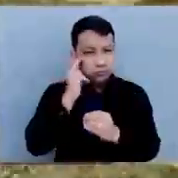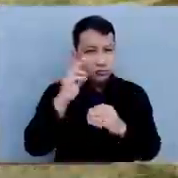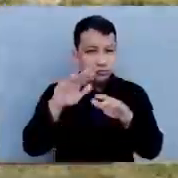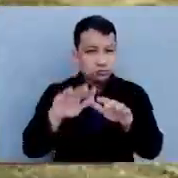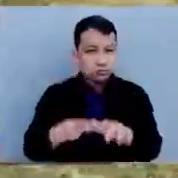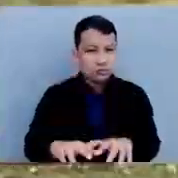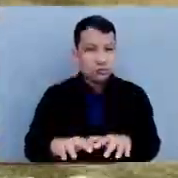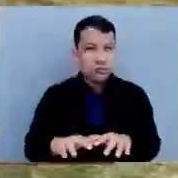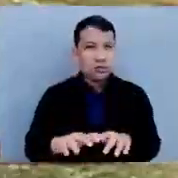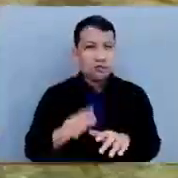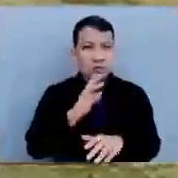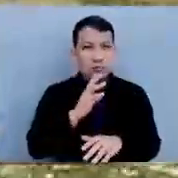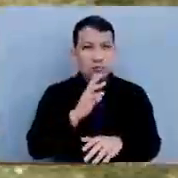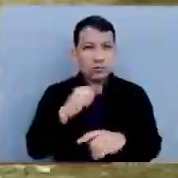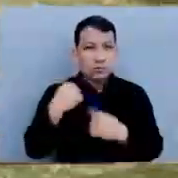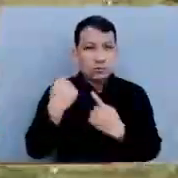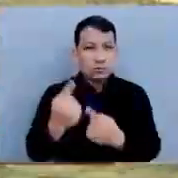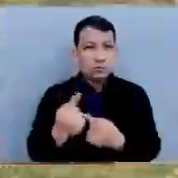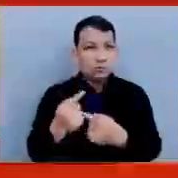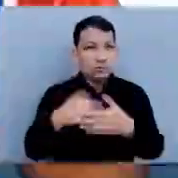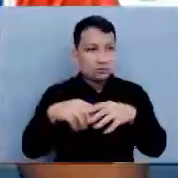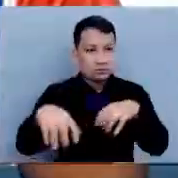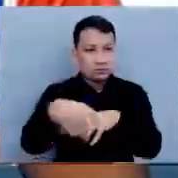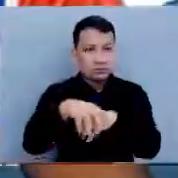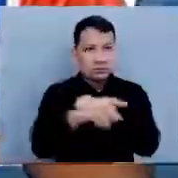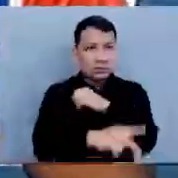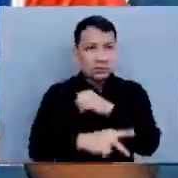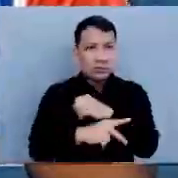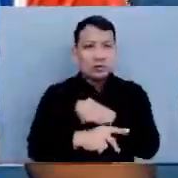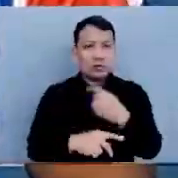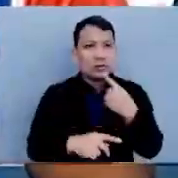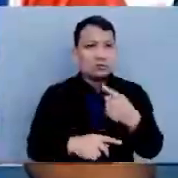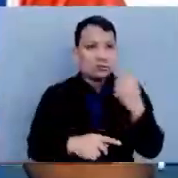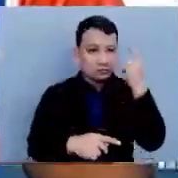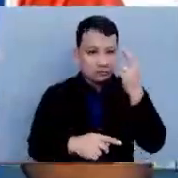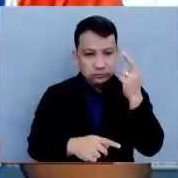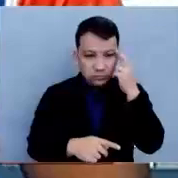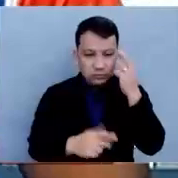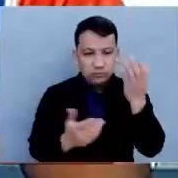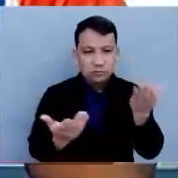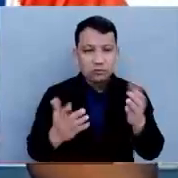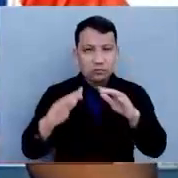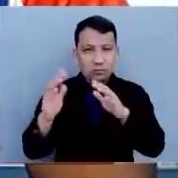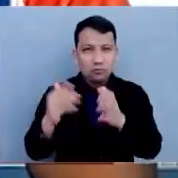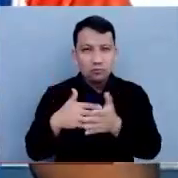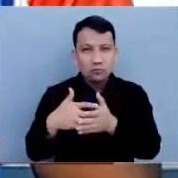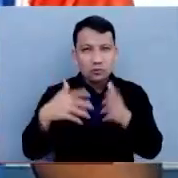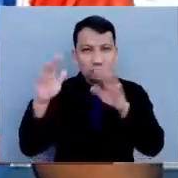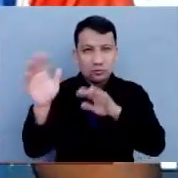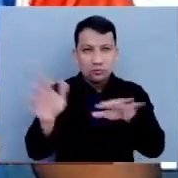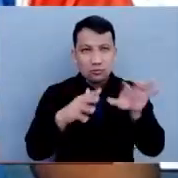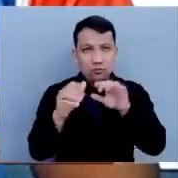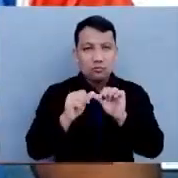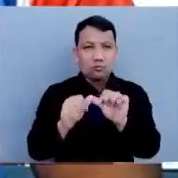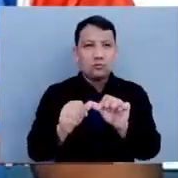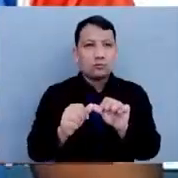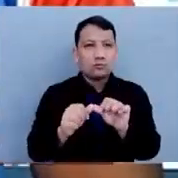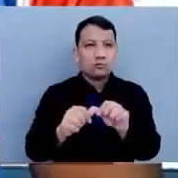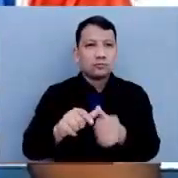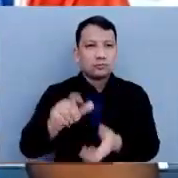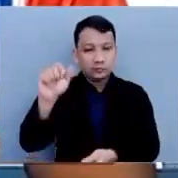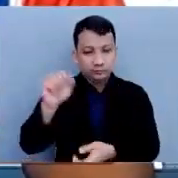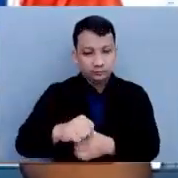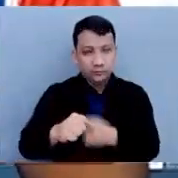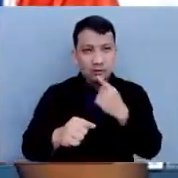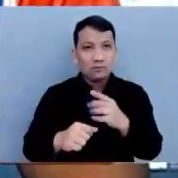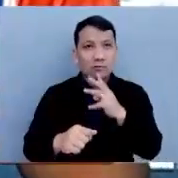ang tubig na nanggagaling sa mga karatig probinsya. Ang isa pang konsiderasyon natin kahit mahina ang ulan, patuloy na bumabagsak ngayon ang tubig